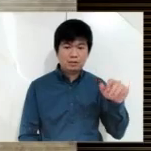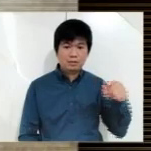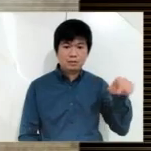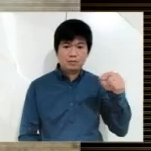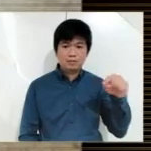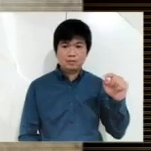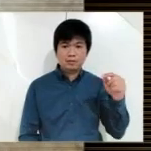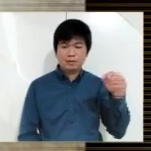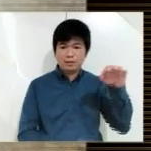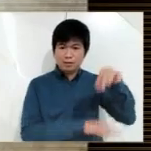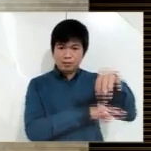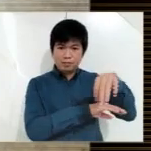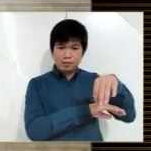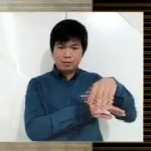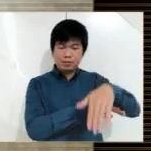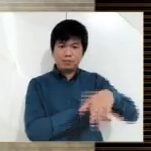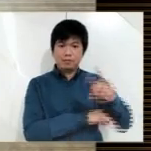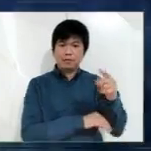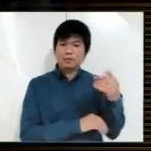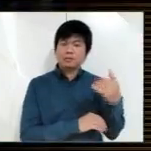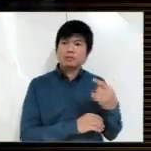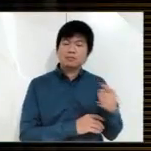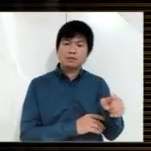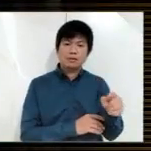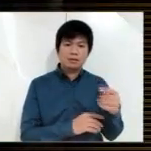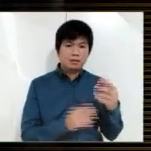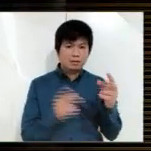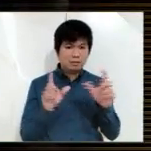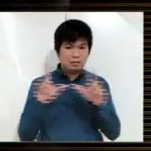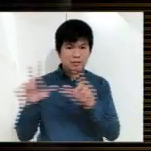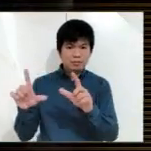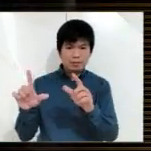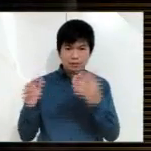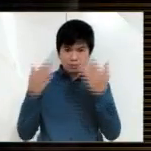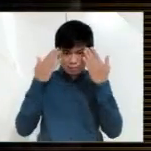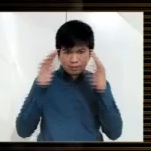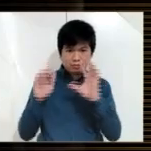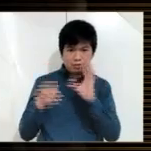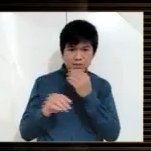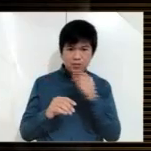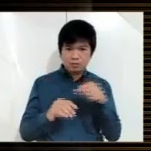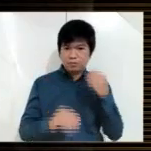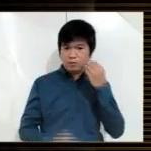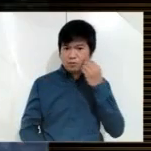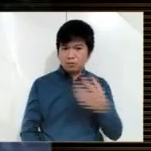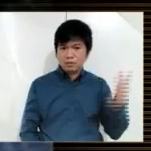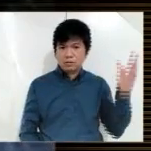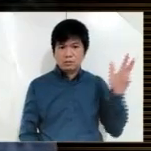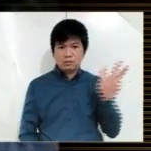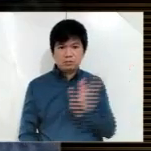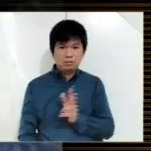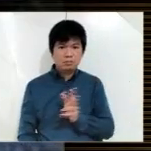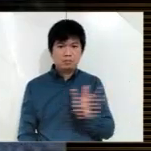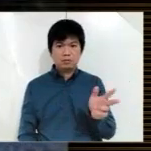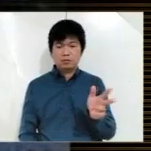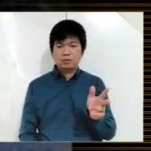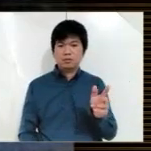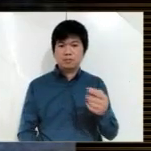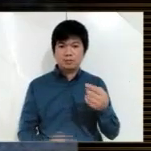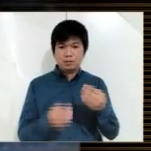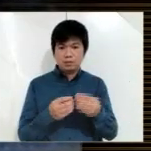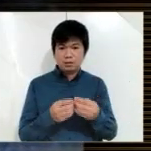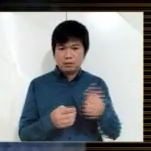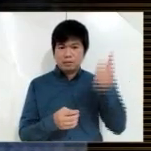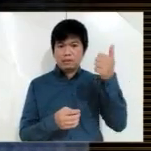nang tambangan siya ng di pa nakikilalang sospek. Pauwi na sana si Lumawig matapos dumalo sa victory party ng nanalong kapitan at